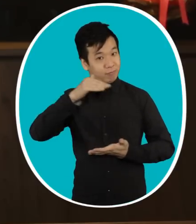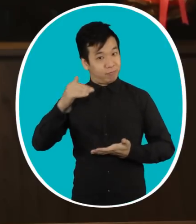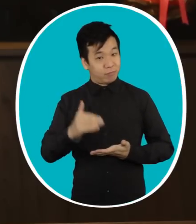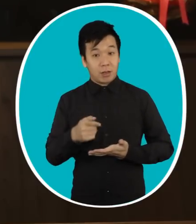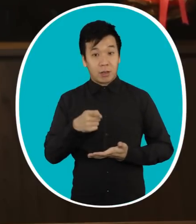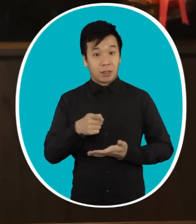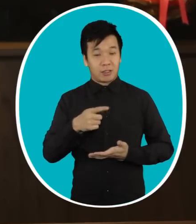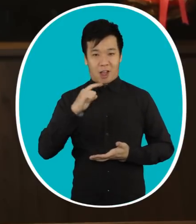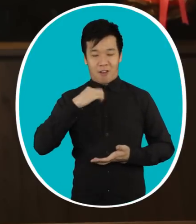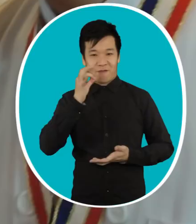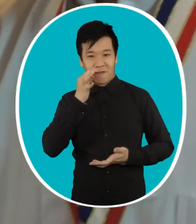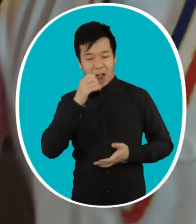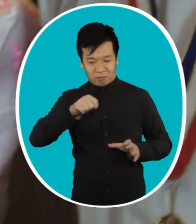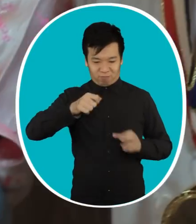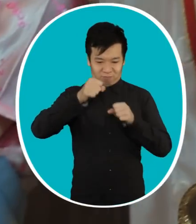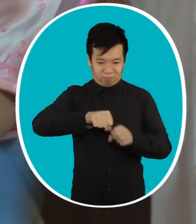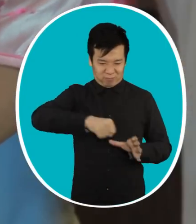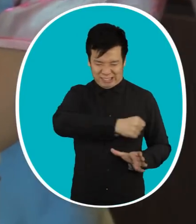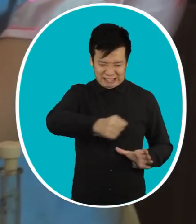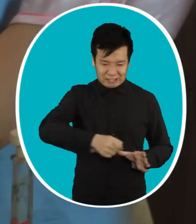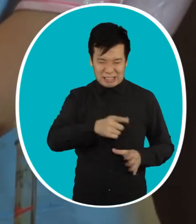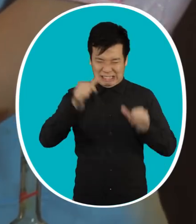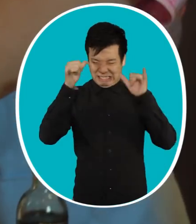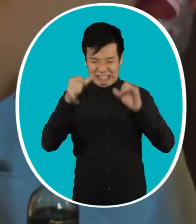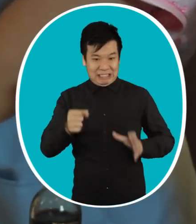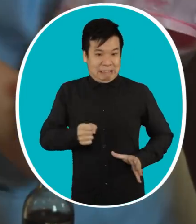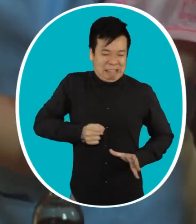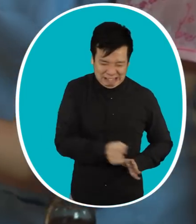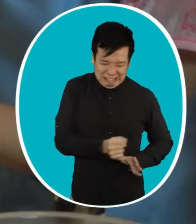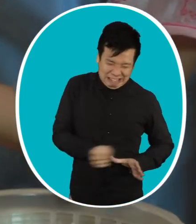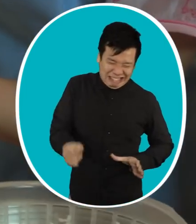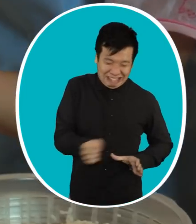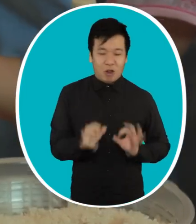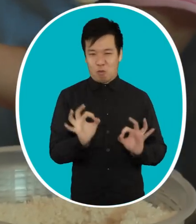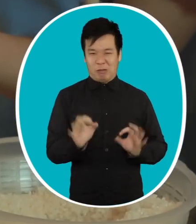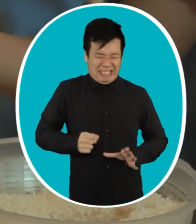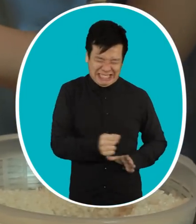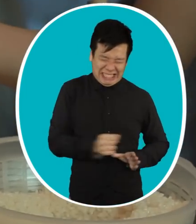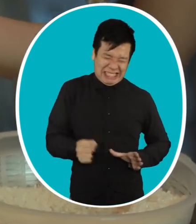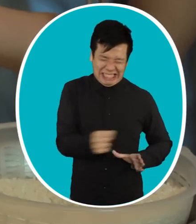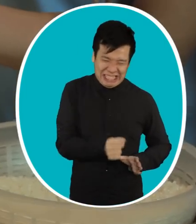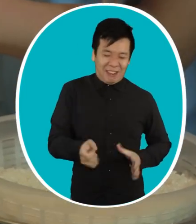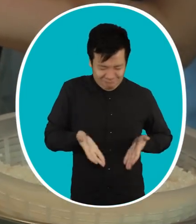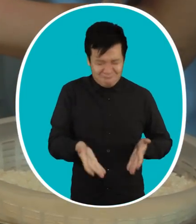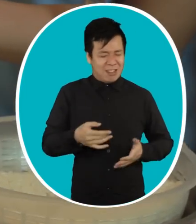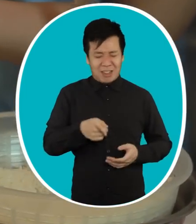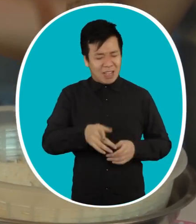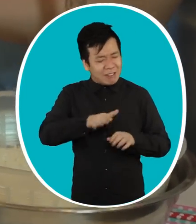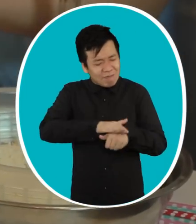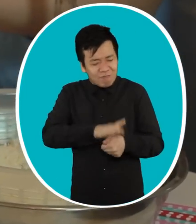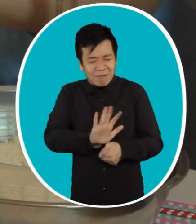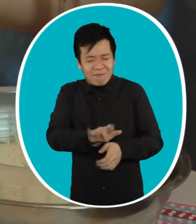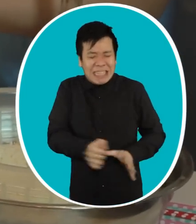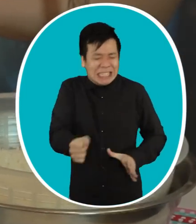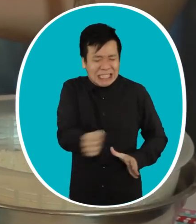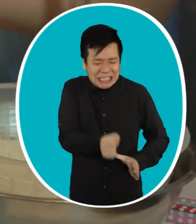揾個飯殼撈佢，唔使狠狠地撈啦，吉落番茄度啦，撈啦。撈啦，唔使錫住我痛嘅，撈